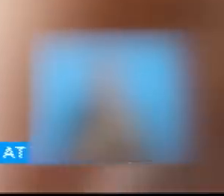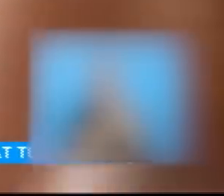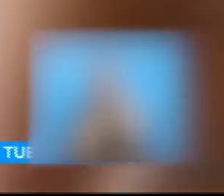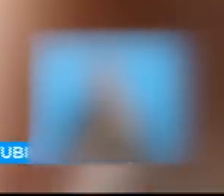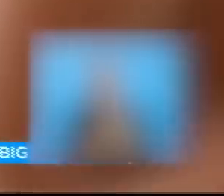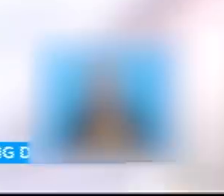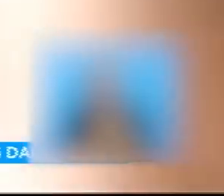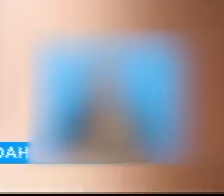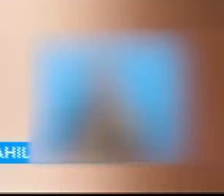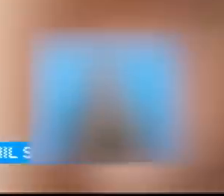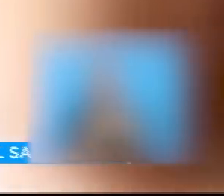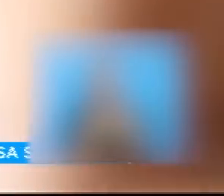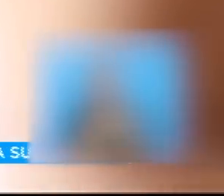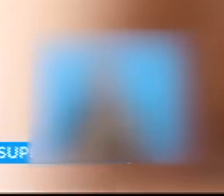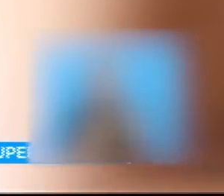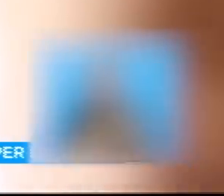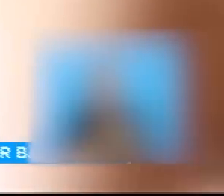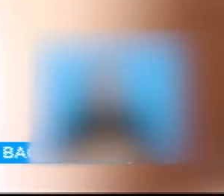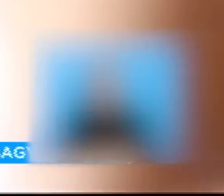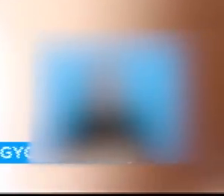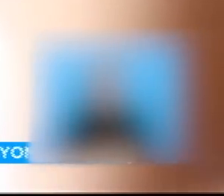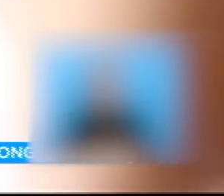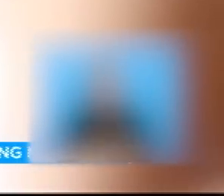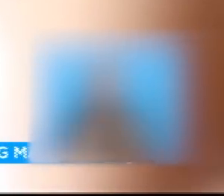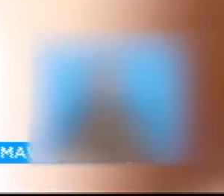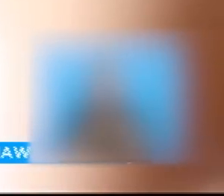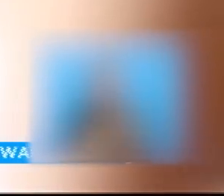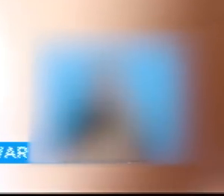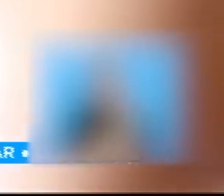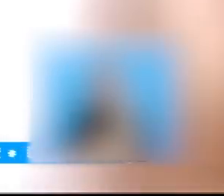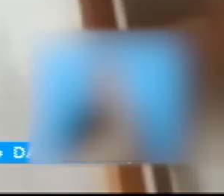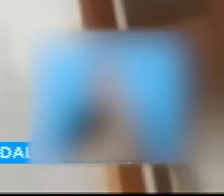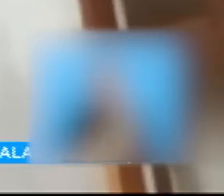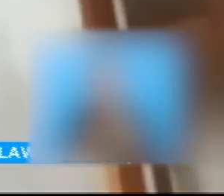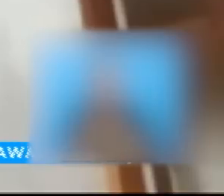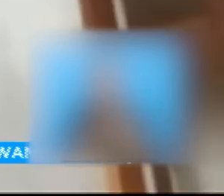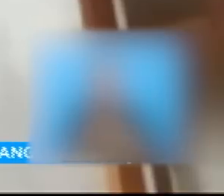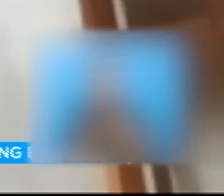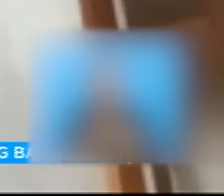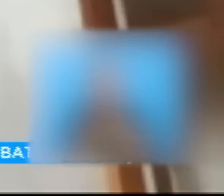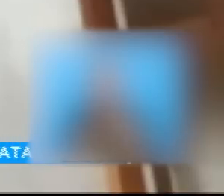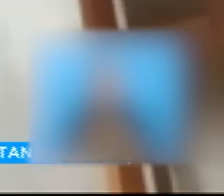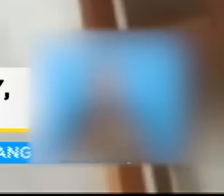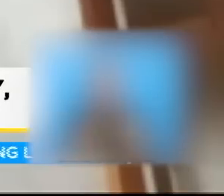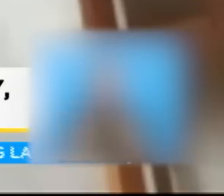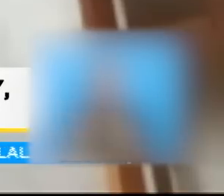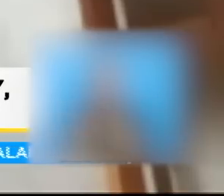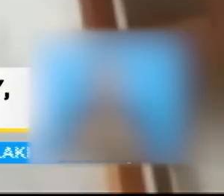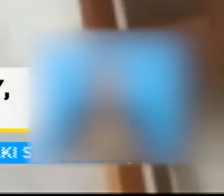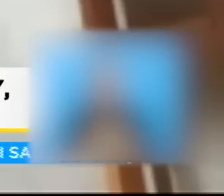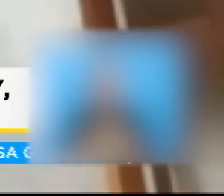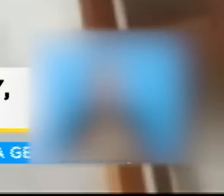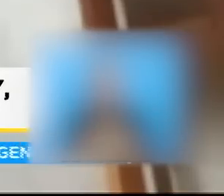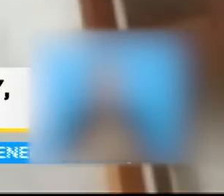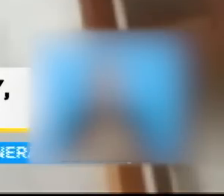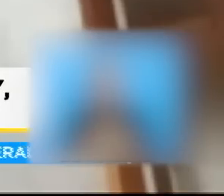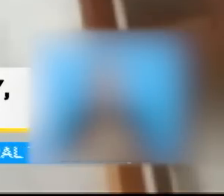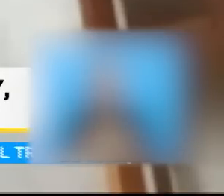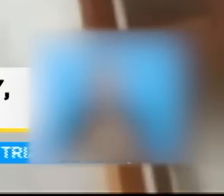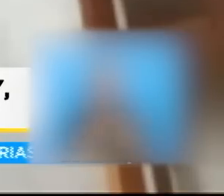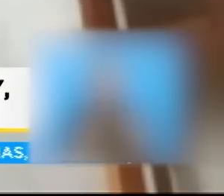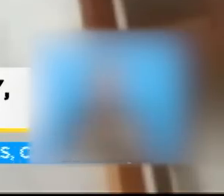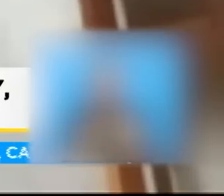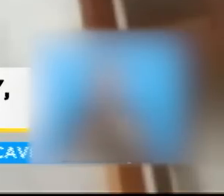kanyang kapansanan. Araw-araw po ako nagpa-practice at ginagawa ko na yung makakaya ko